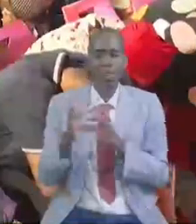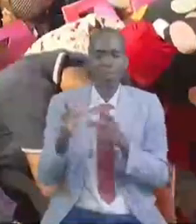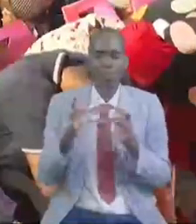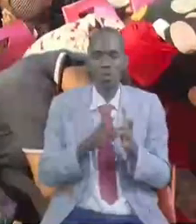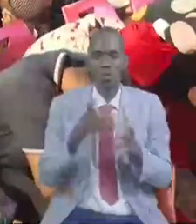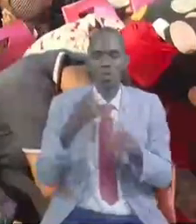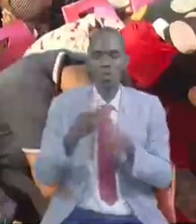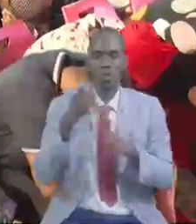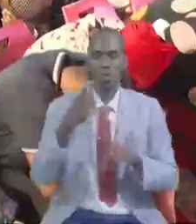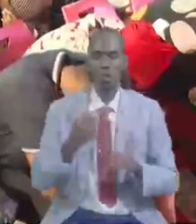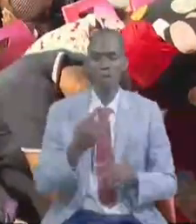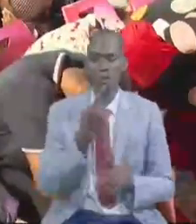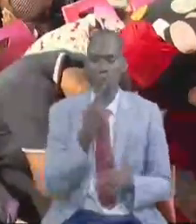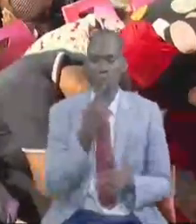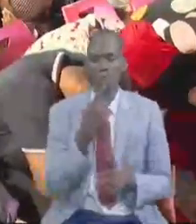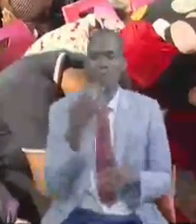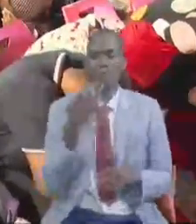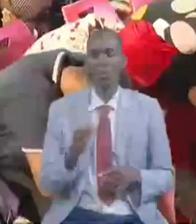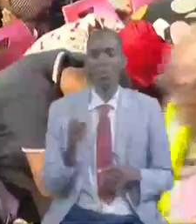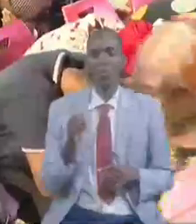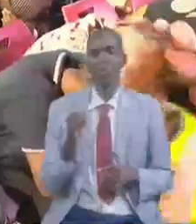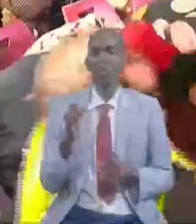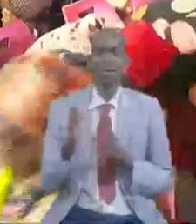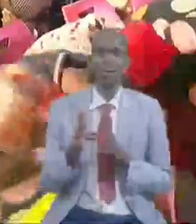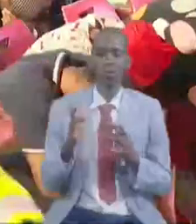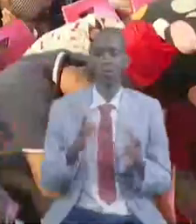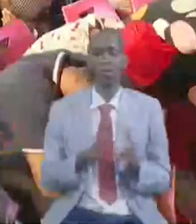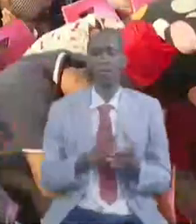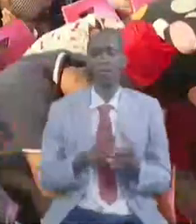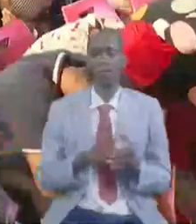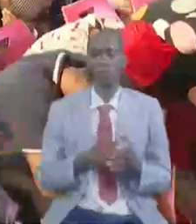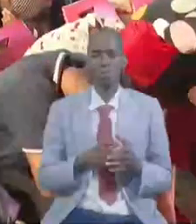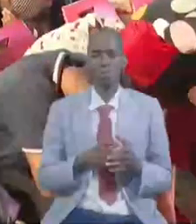bouche, il ne peut plus résister.